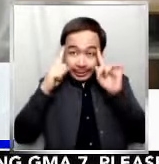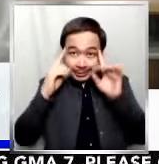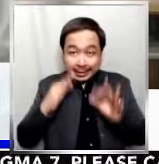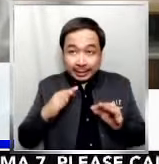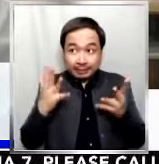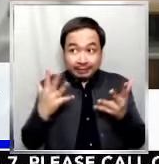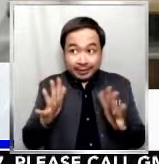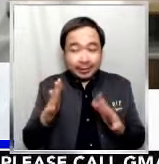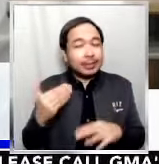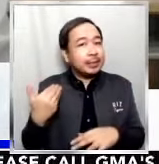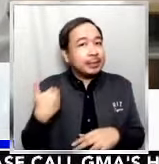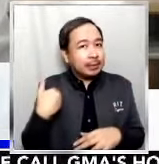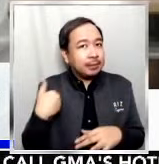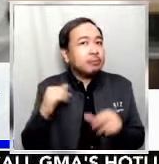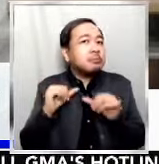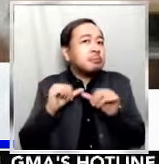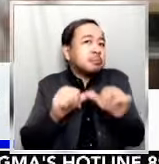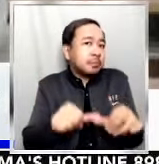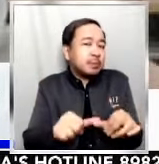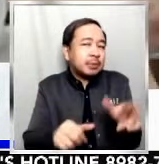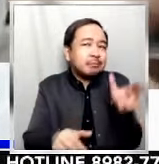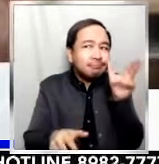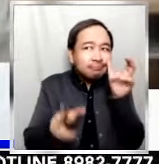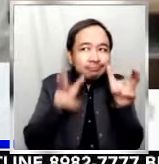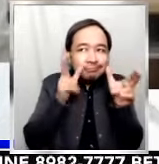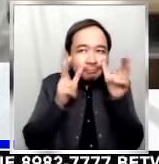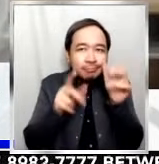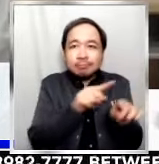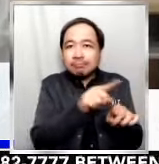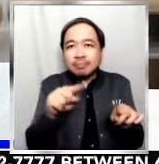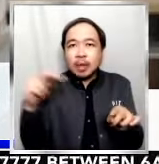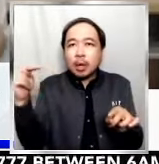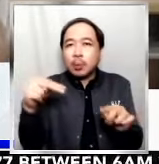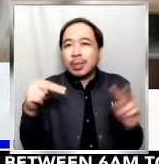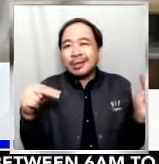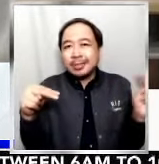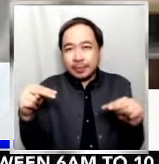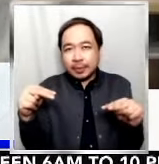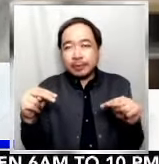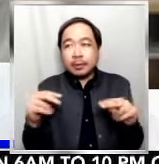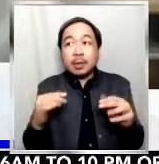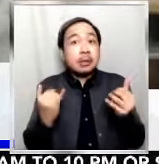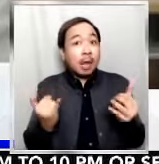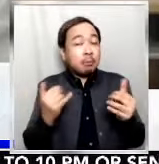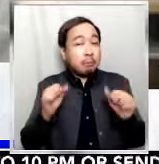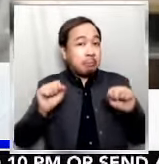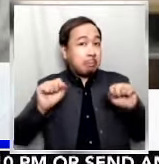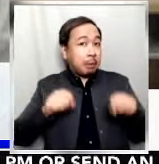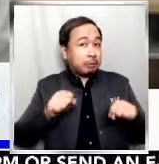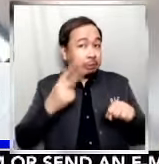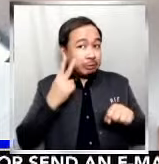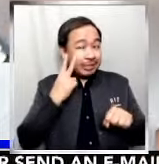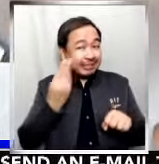also listen to our other experts and this comes in, will it be cost effective